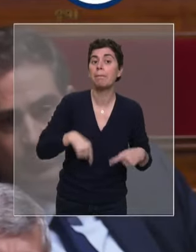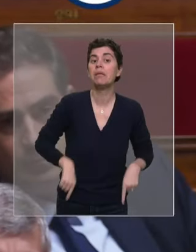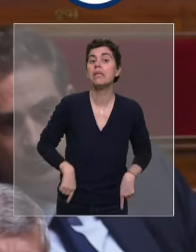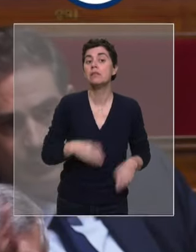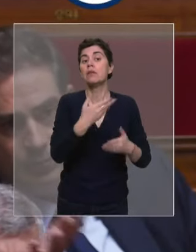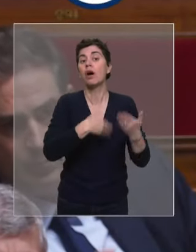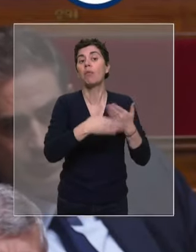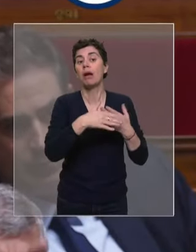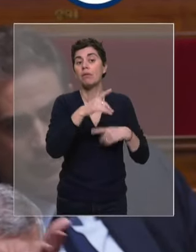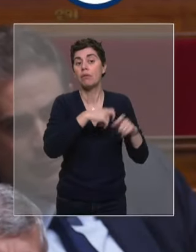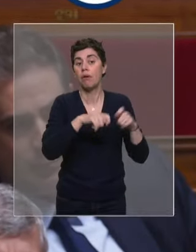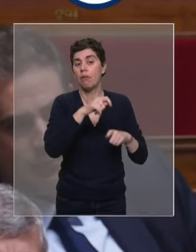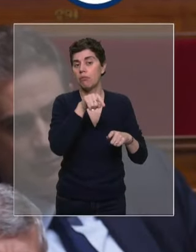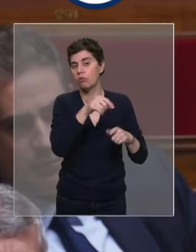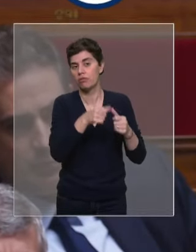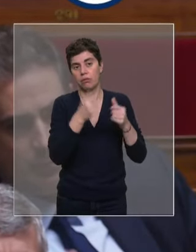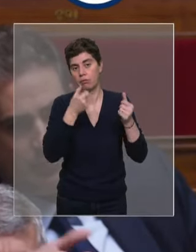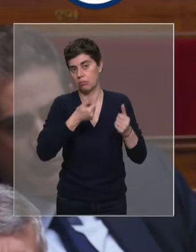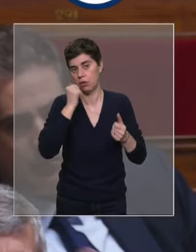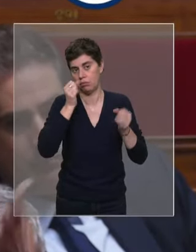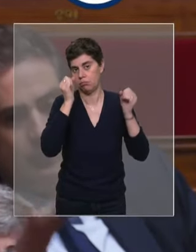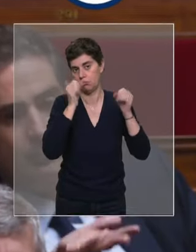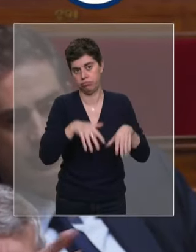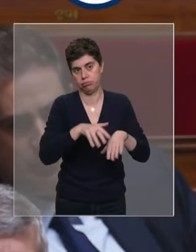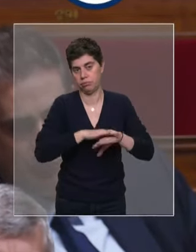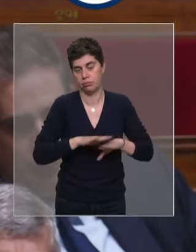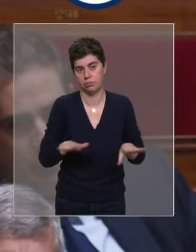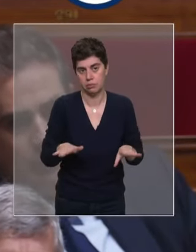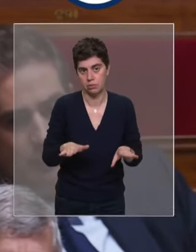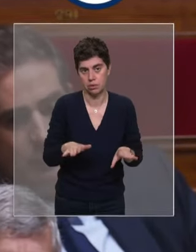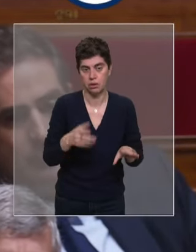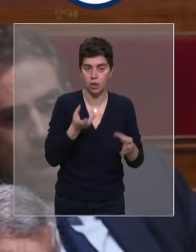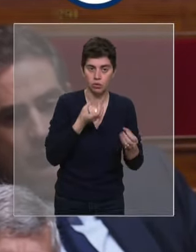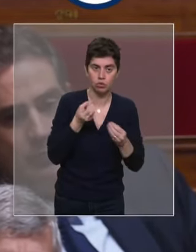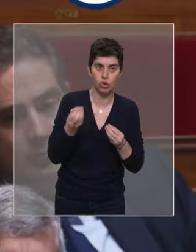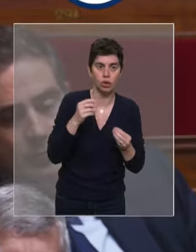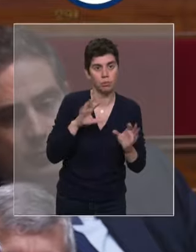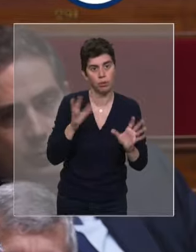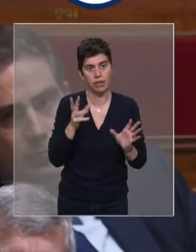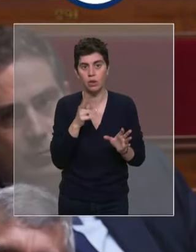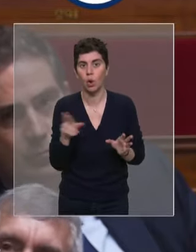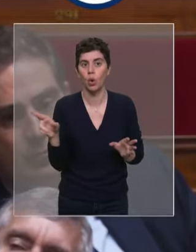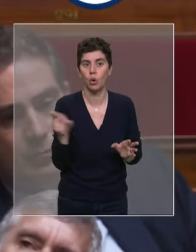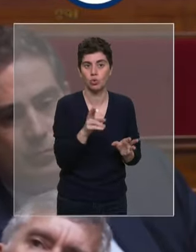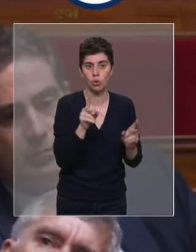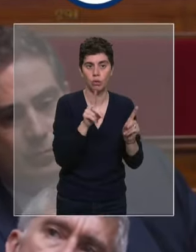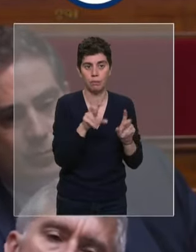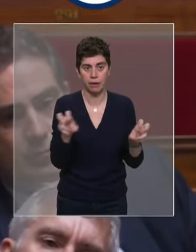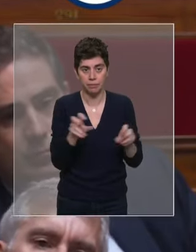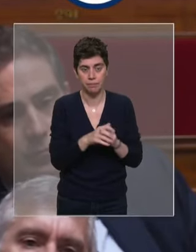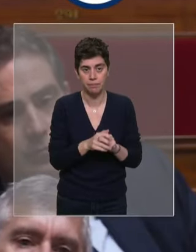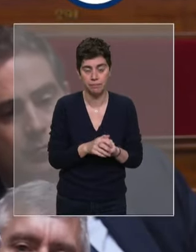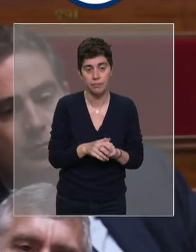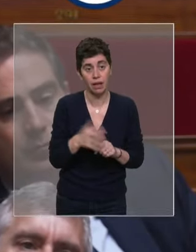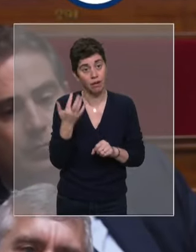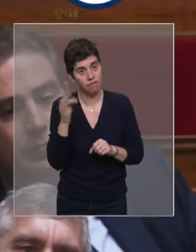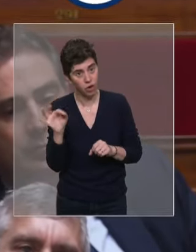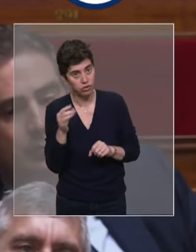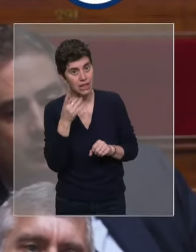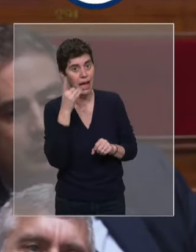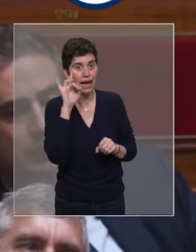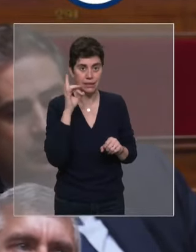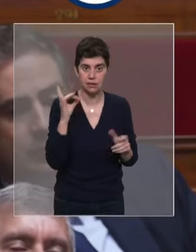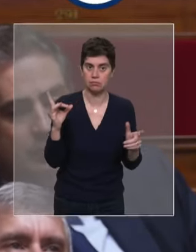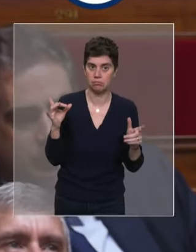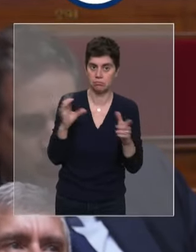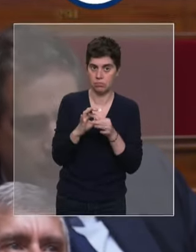de démissionner, laissant entrevoir un espoir d'apaisement. Du fait de son histoire unique avec Haïti, la France a un